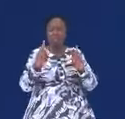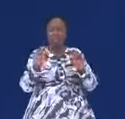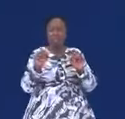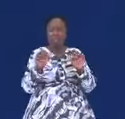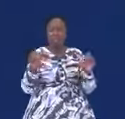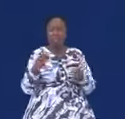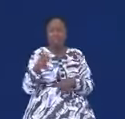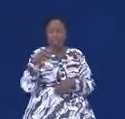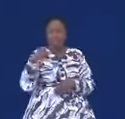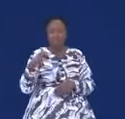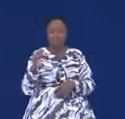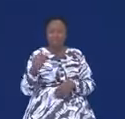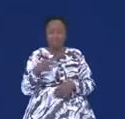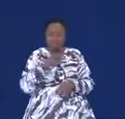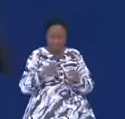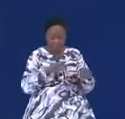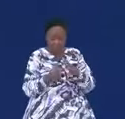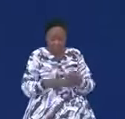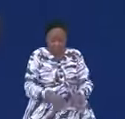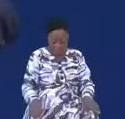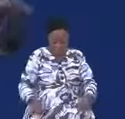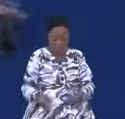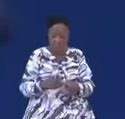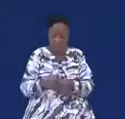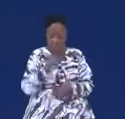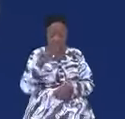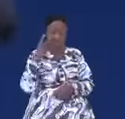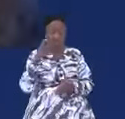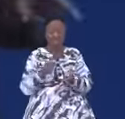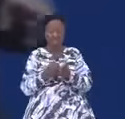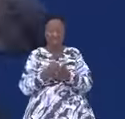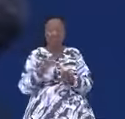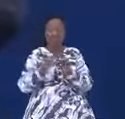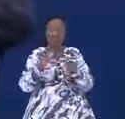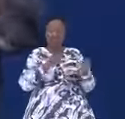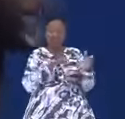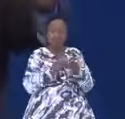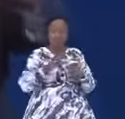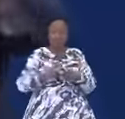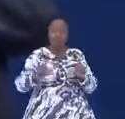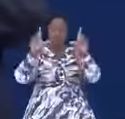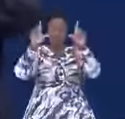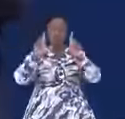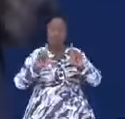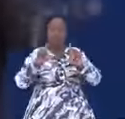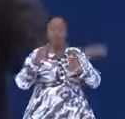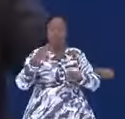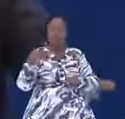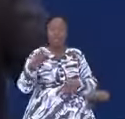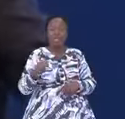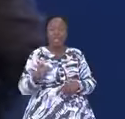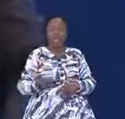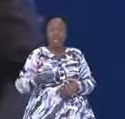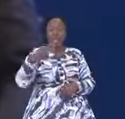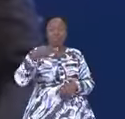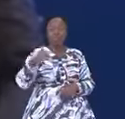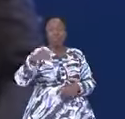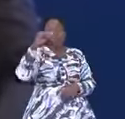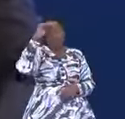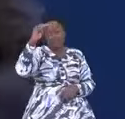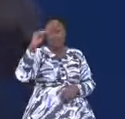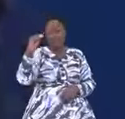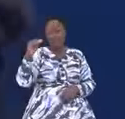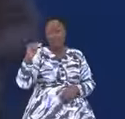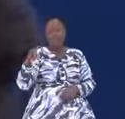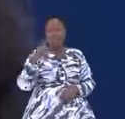si il le mettait à la hauteur au niveau peut-être de la taille de l'homme les gens ne le verront